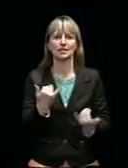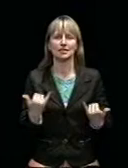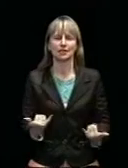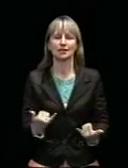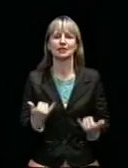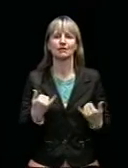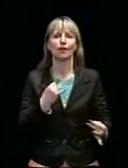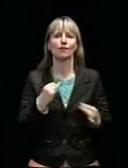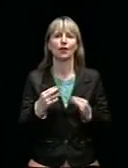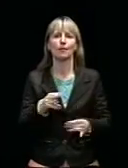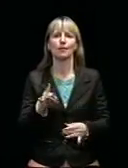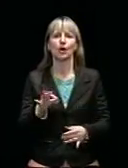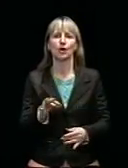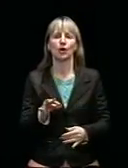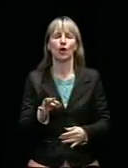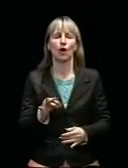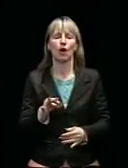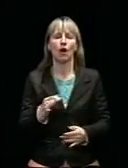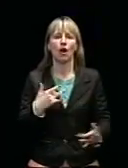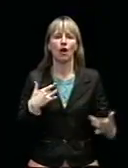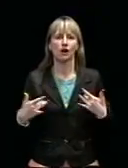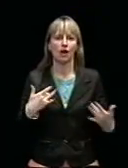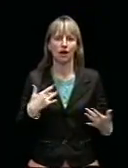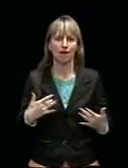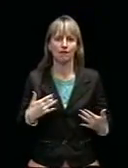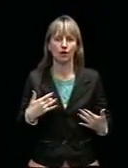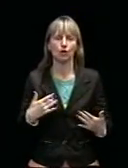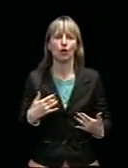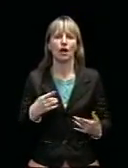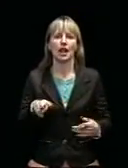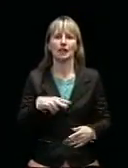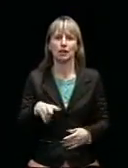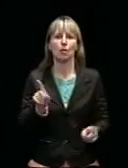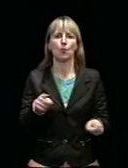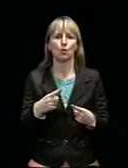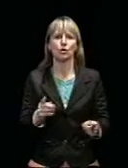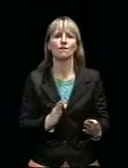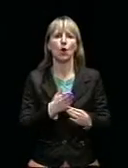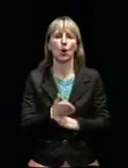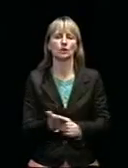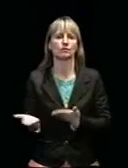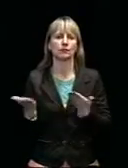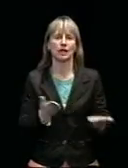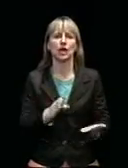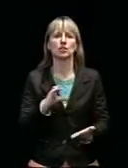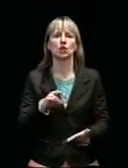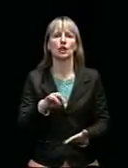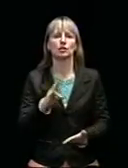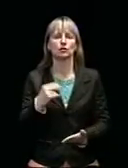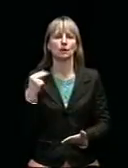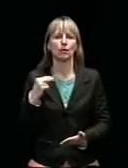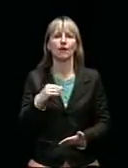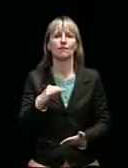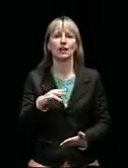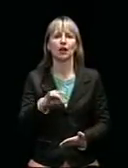Сьогодні говоритимемо про хореографію, літературу та музику. Ну, а в гості ми запросили солістку Запорізької філармонії Тетяну Лаврик.